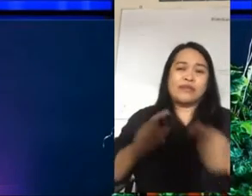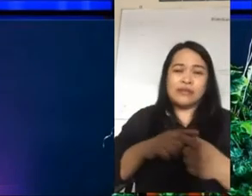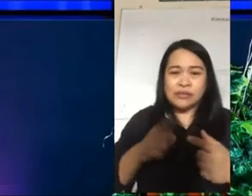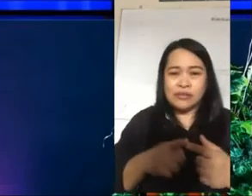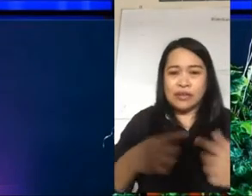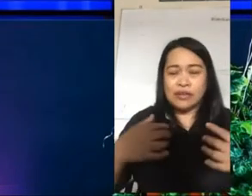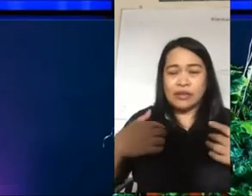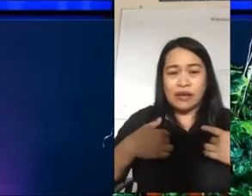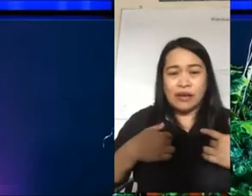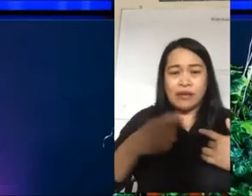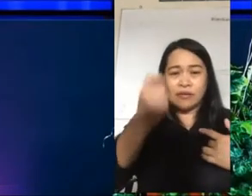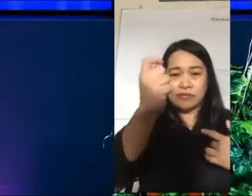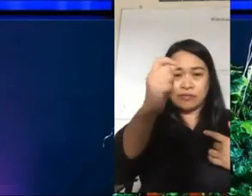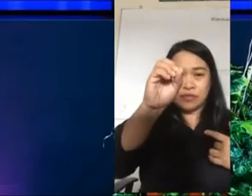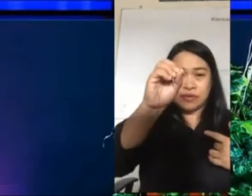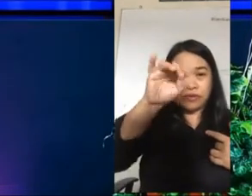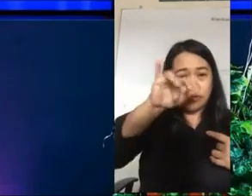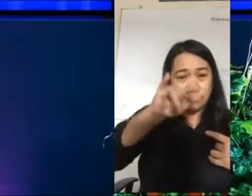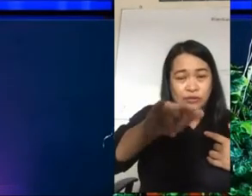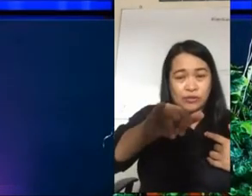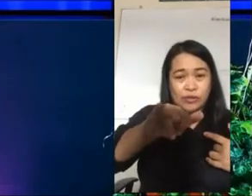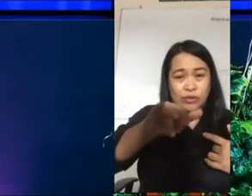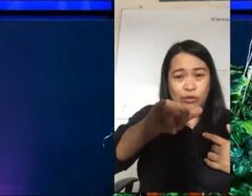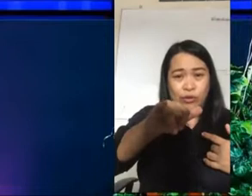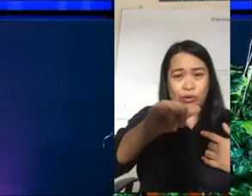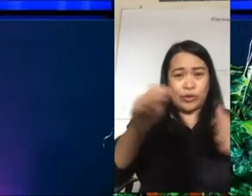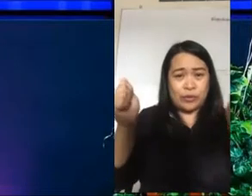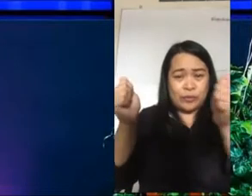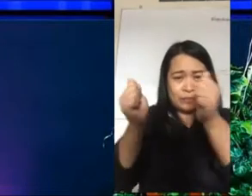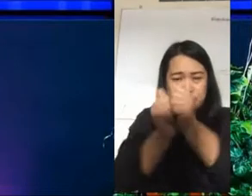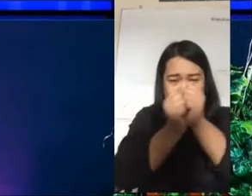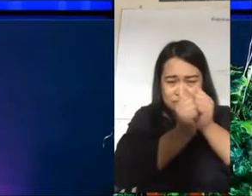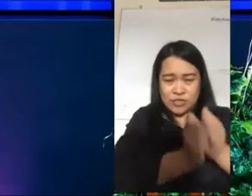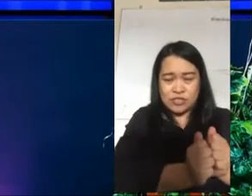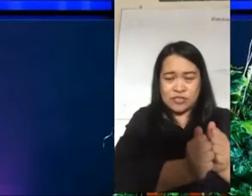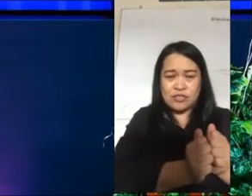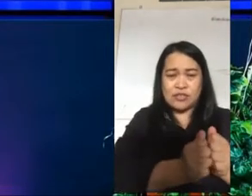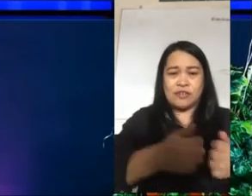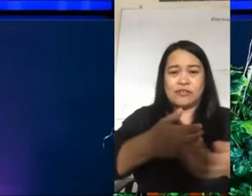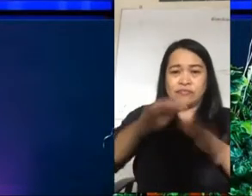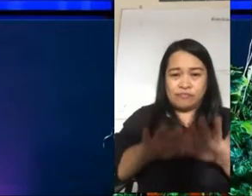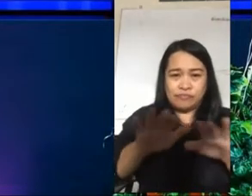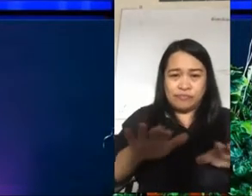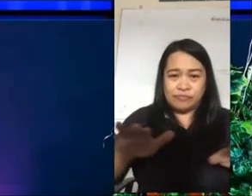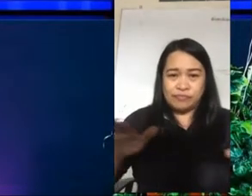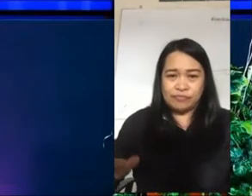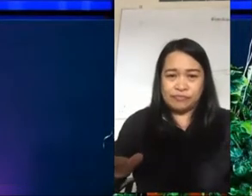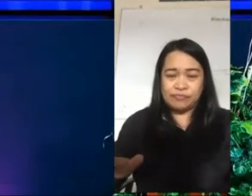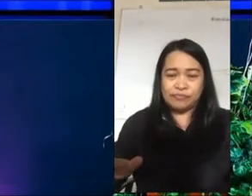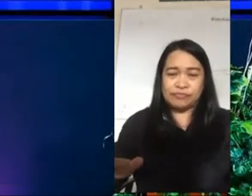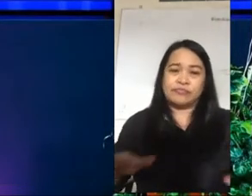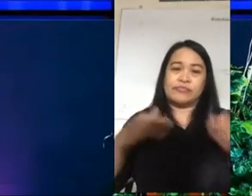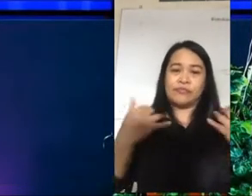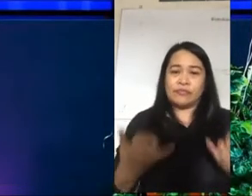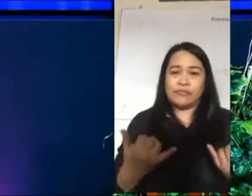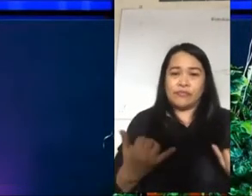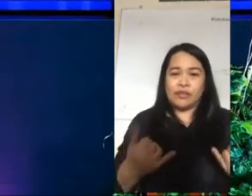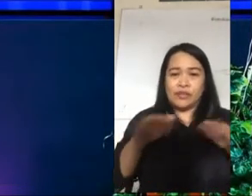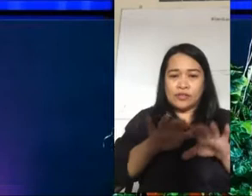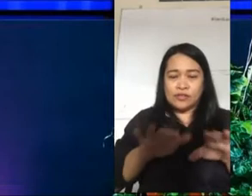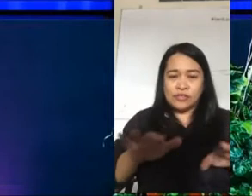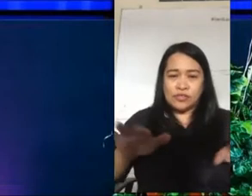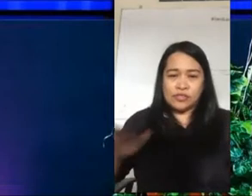po, magulo ang inyong oras ng pagpapahinga. Now, children thrive